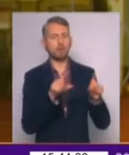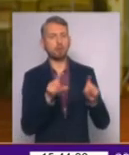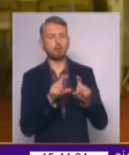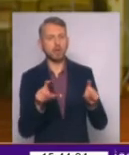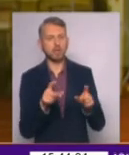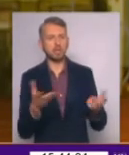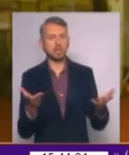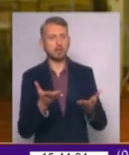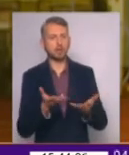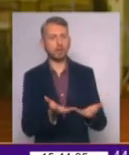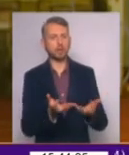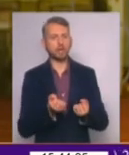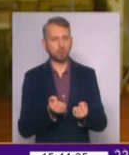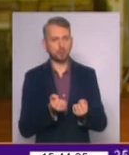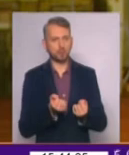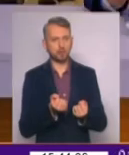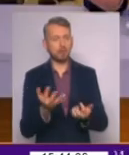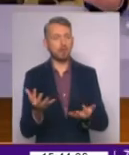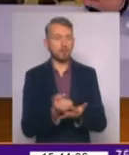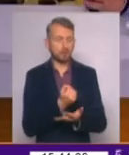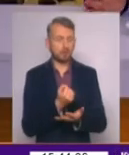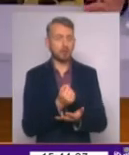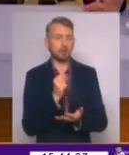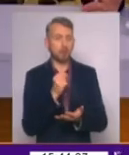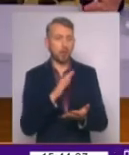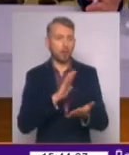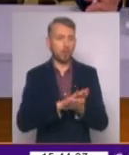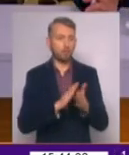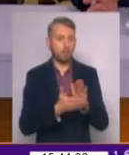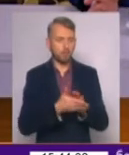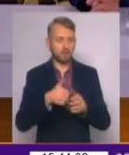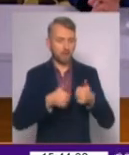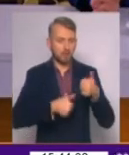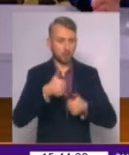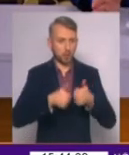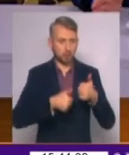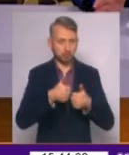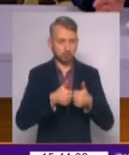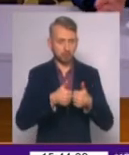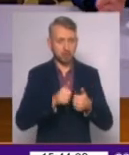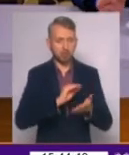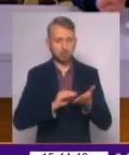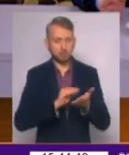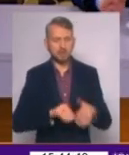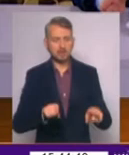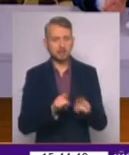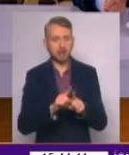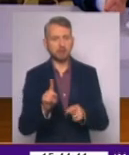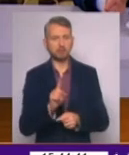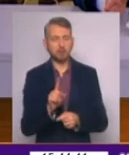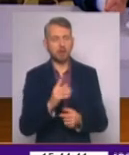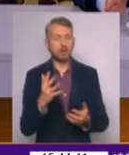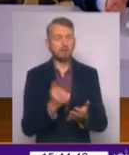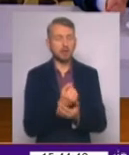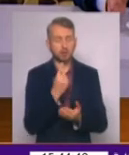які отримують, виграють, ну, по суті, умови тендеру, конкурсу прописані таким чином, що виграє